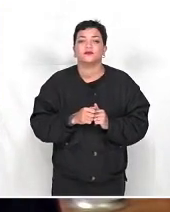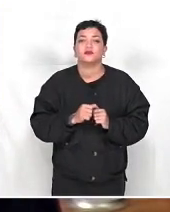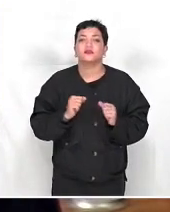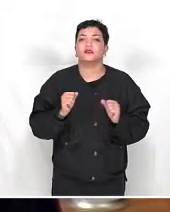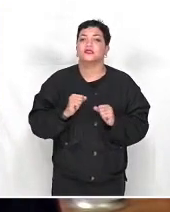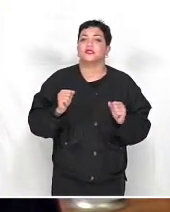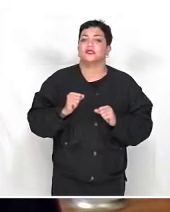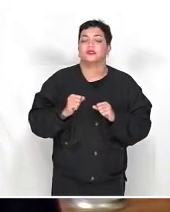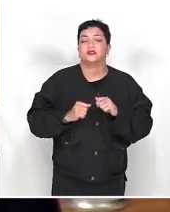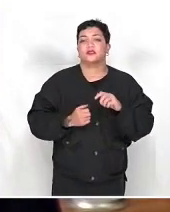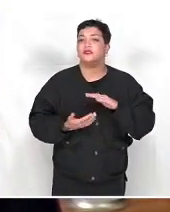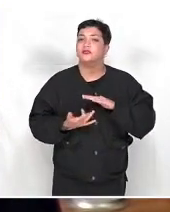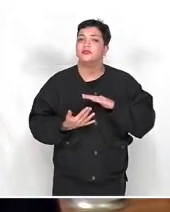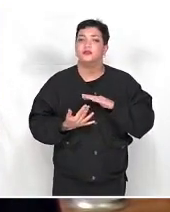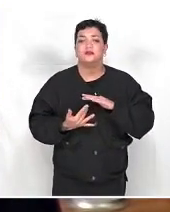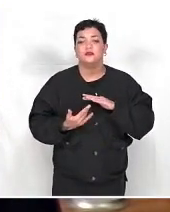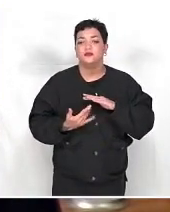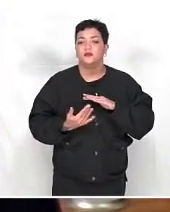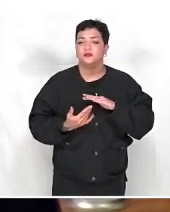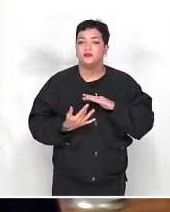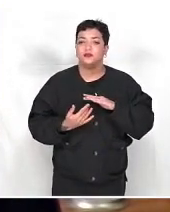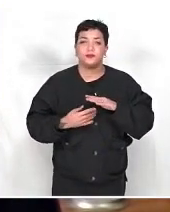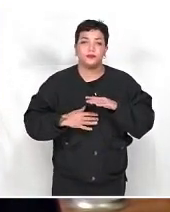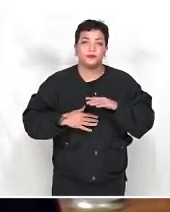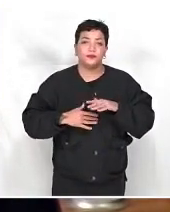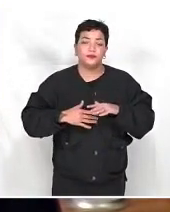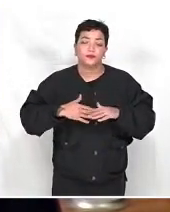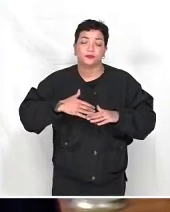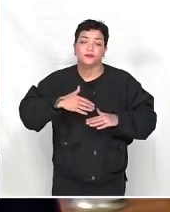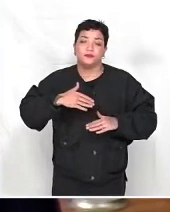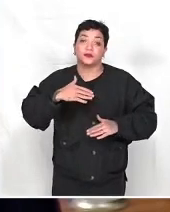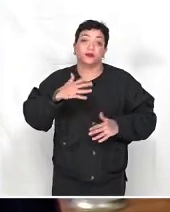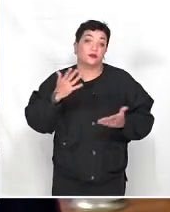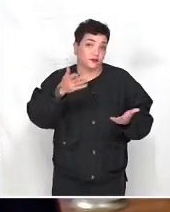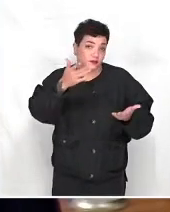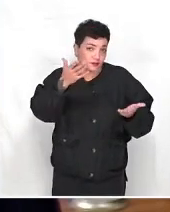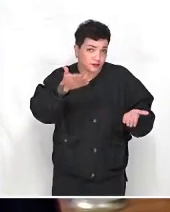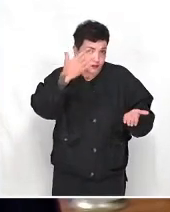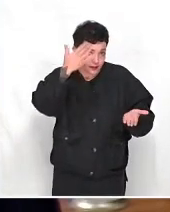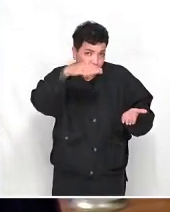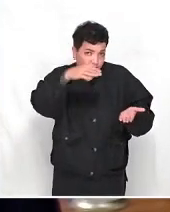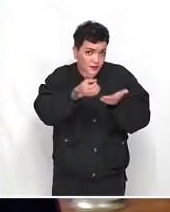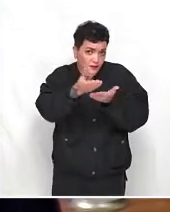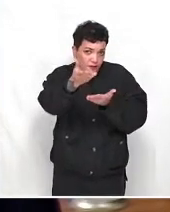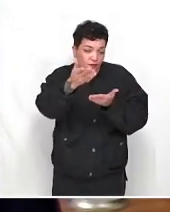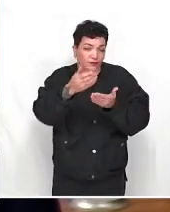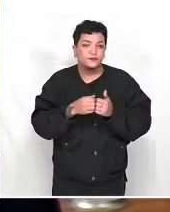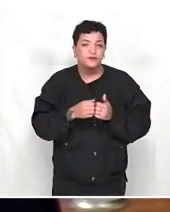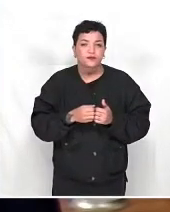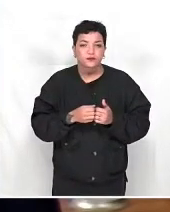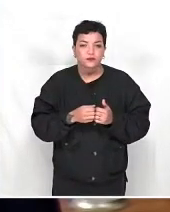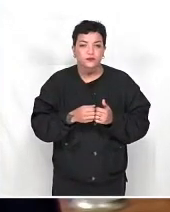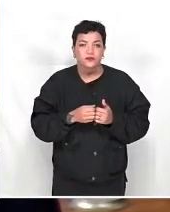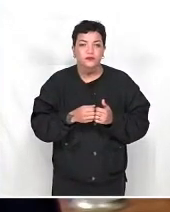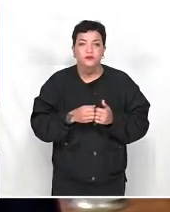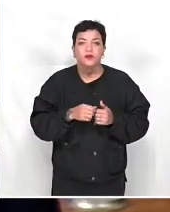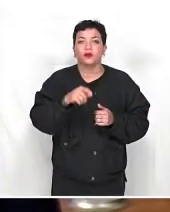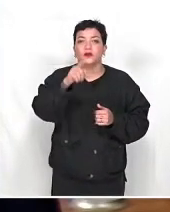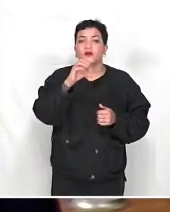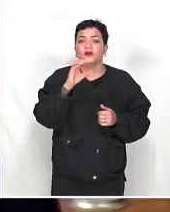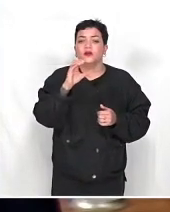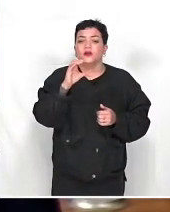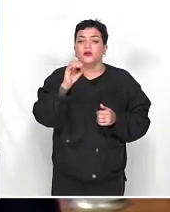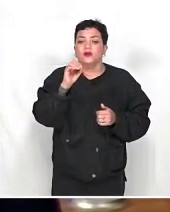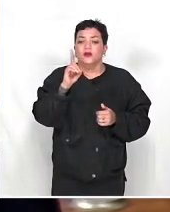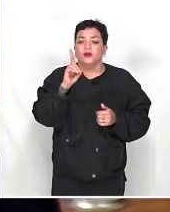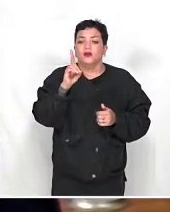désormais que vous ne le savez pas. Et je voudrais aussi quand même préciser quelque chose, parce que j'entends une petite musique. N'allez pas penser que les Codéranais sont